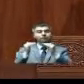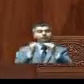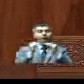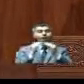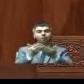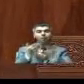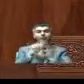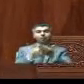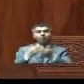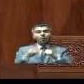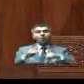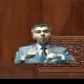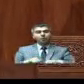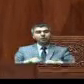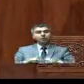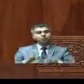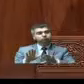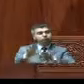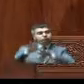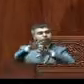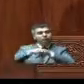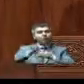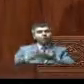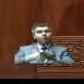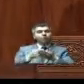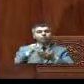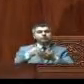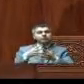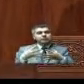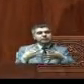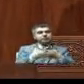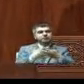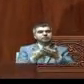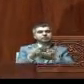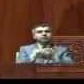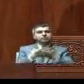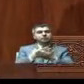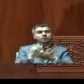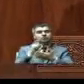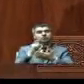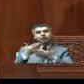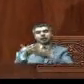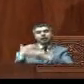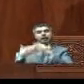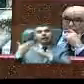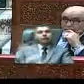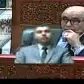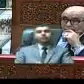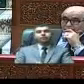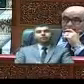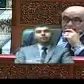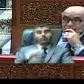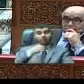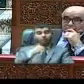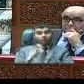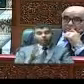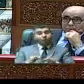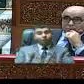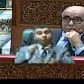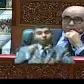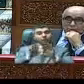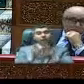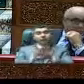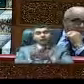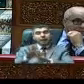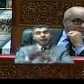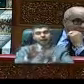على التجند والتعبئة منذ شهور وفق مقاربة استباقية من خلال اتخاذ